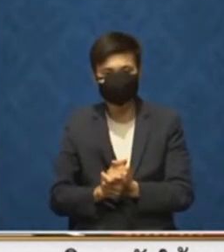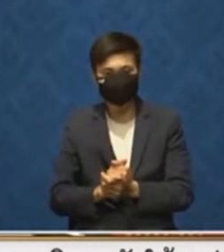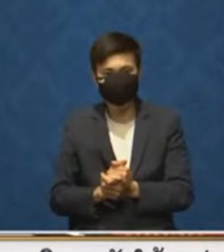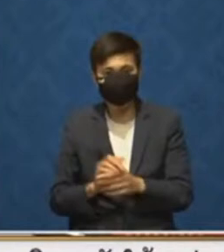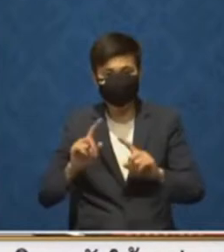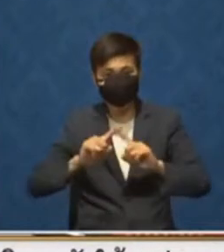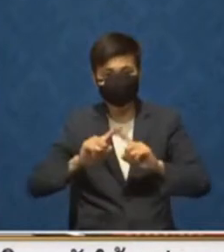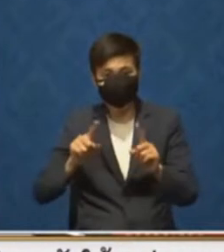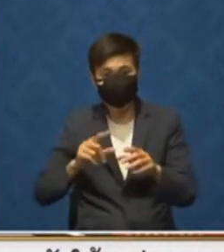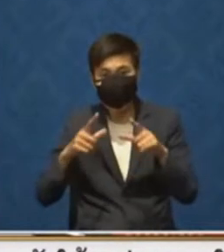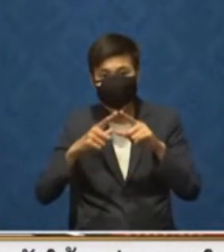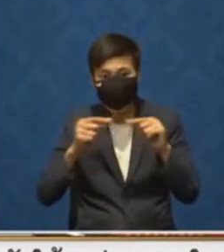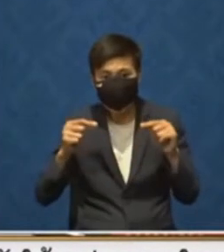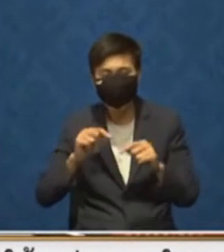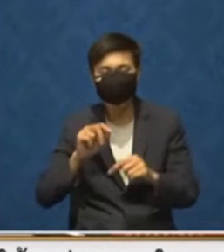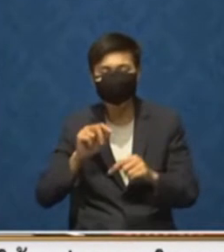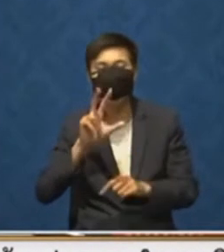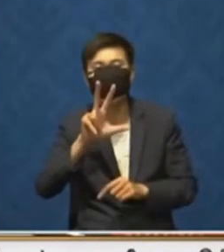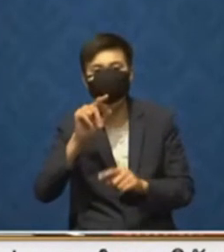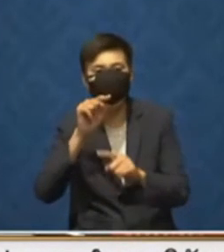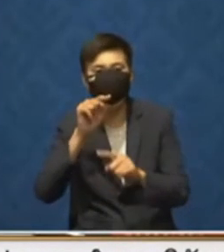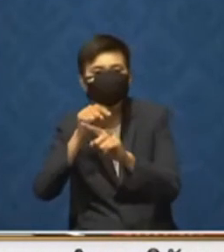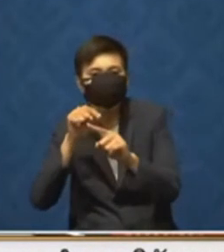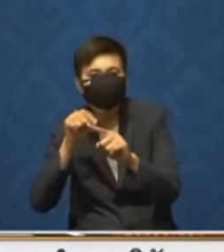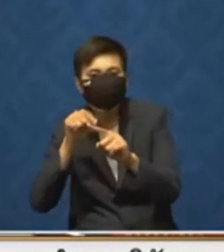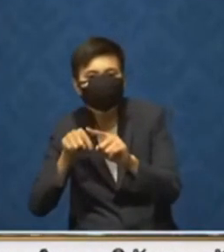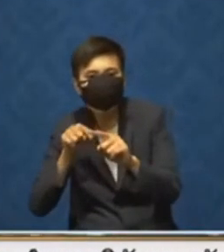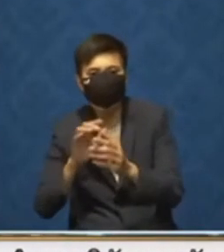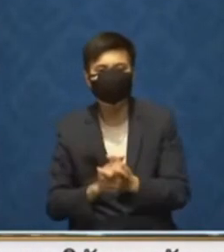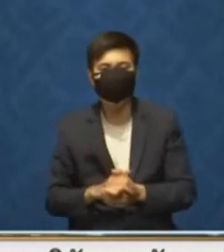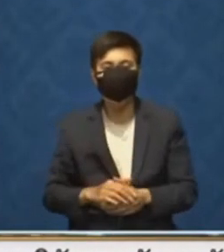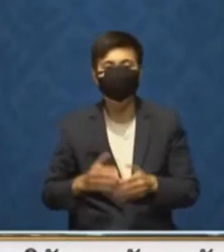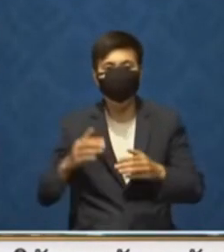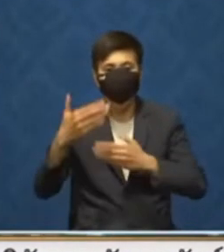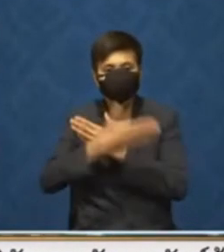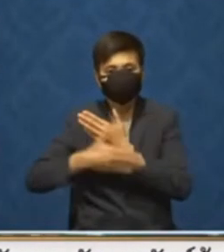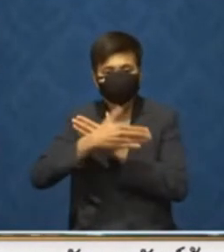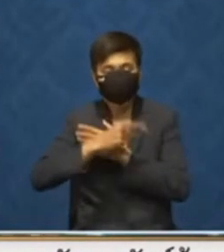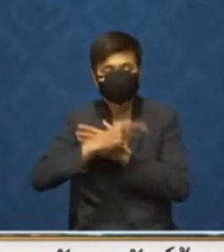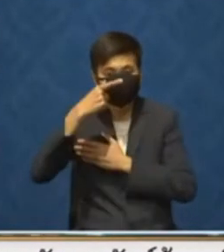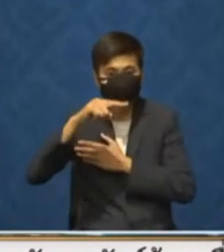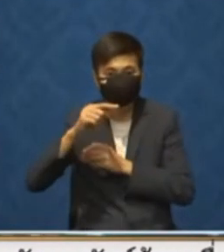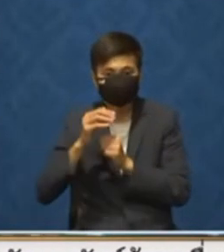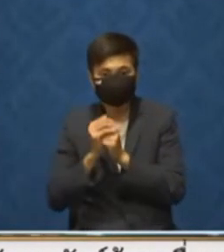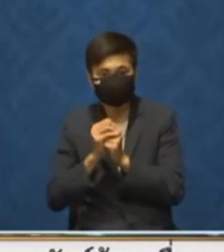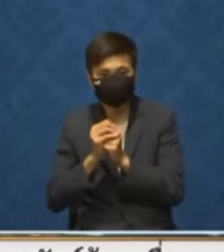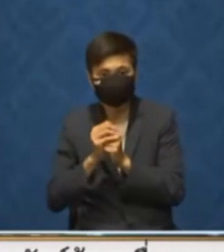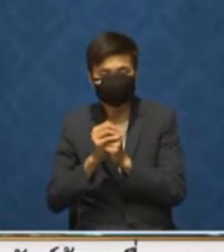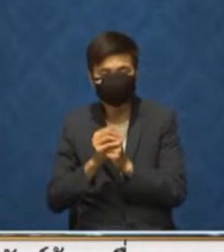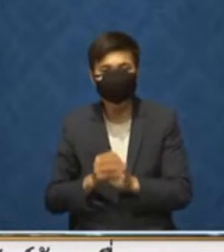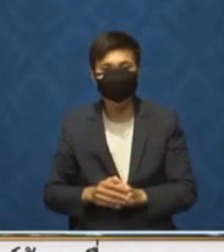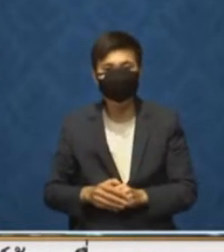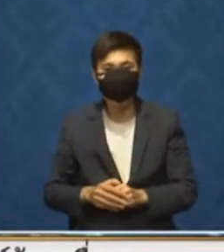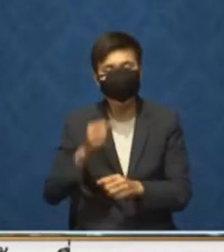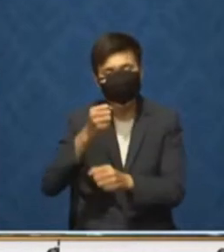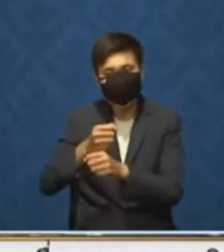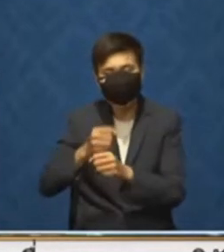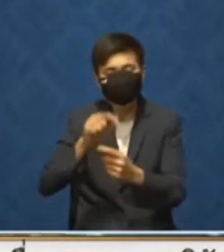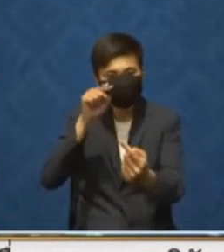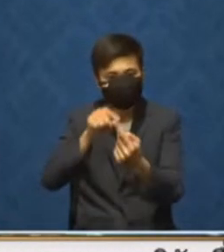รถไฟไทยจีนสอบสร้างมา 5ปีคืบหน้าใบ 4.6เปอร์เซ็นต์ครับ